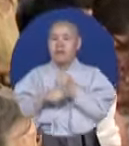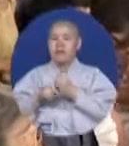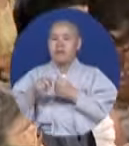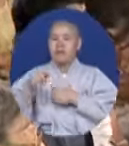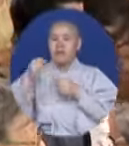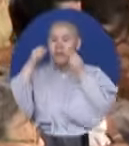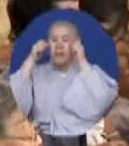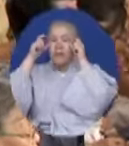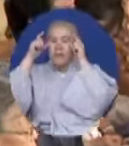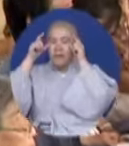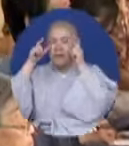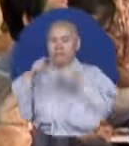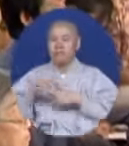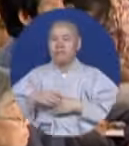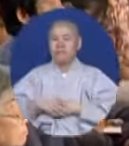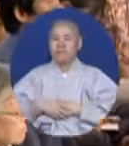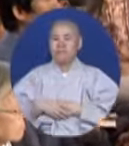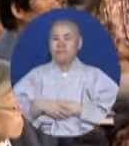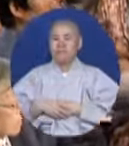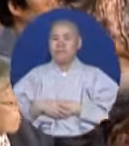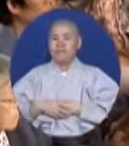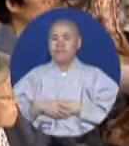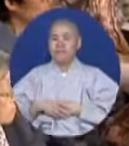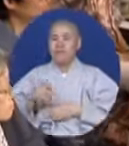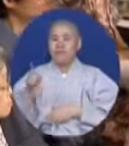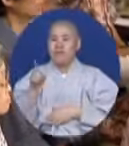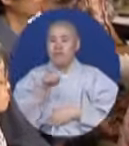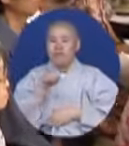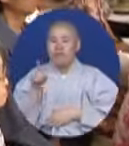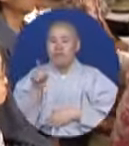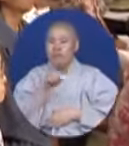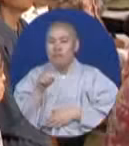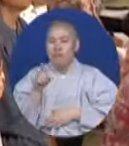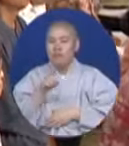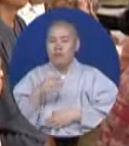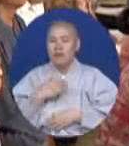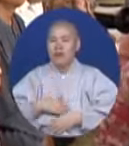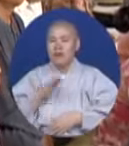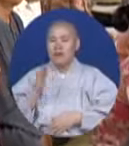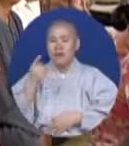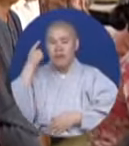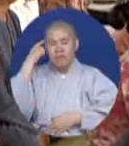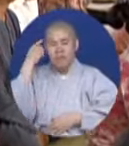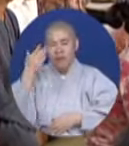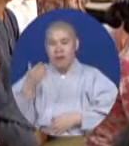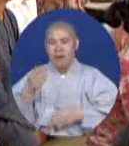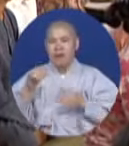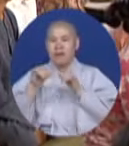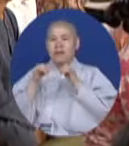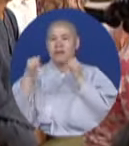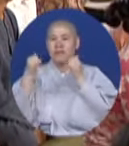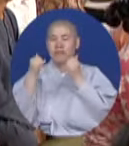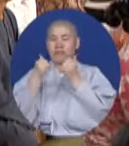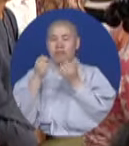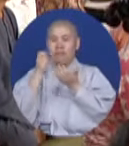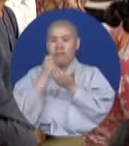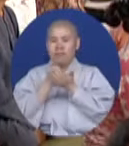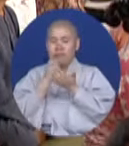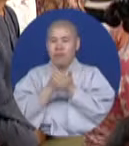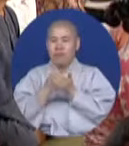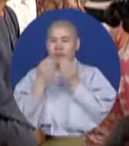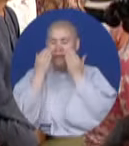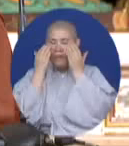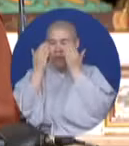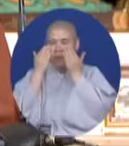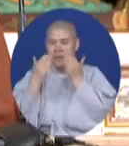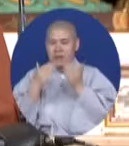그러면 뭐를 도대체 그렇게 알아야 돼요. 이 인연법을 확실히